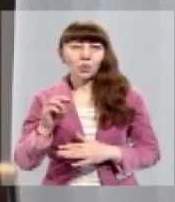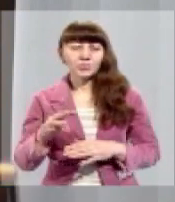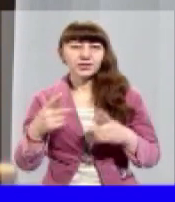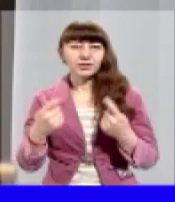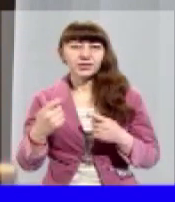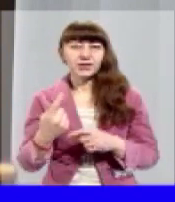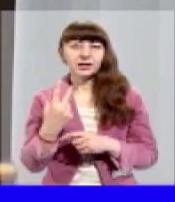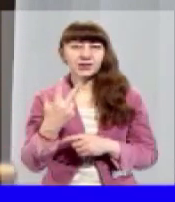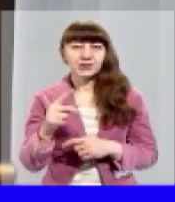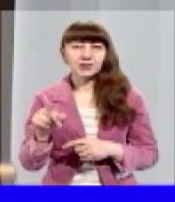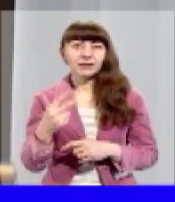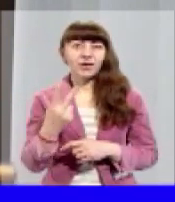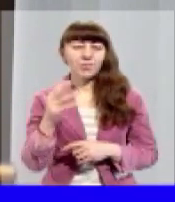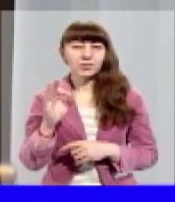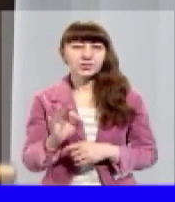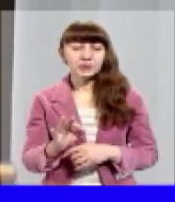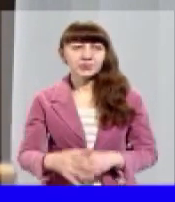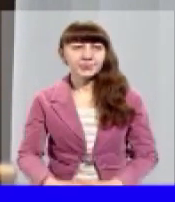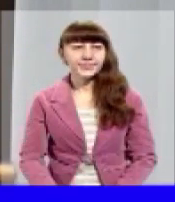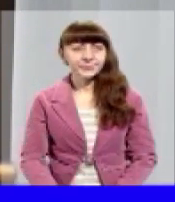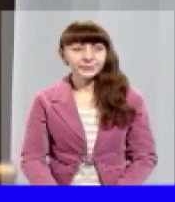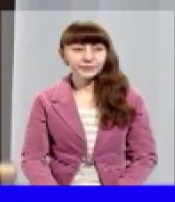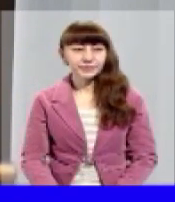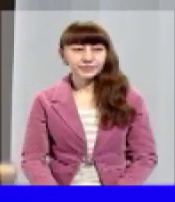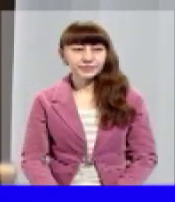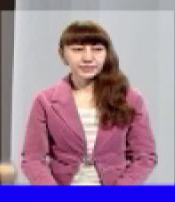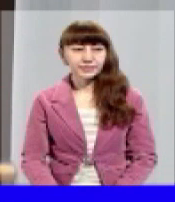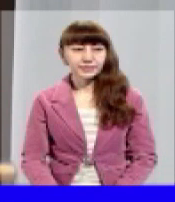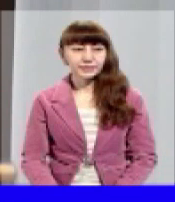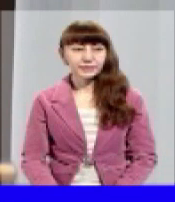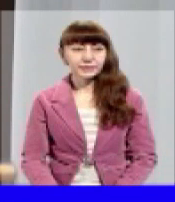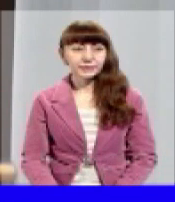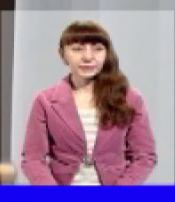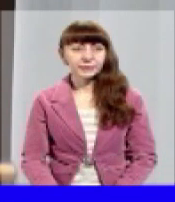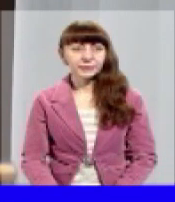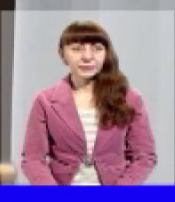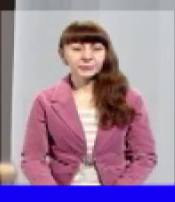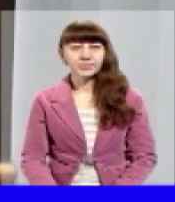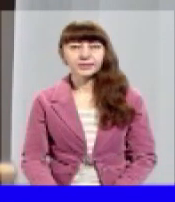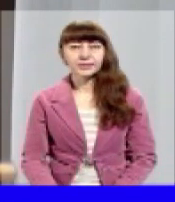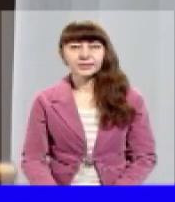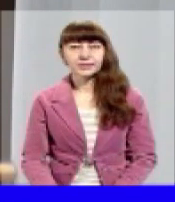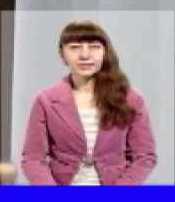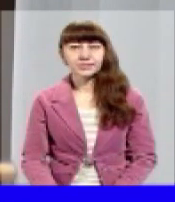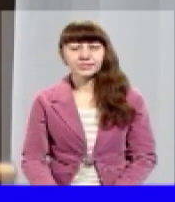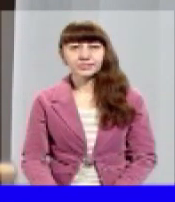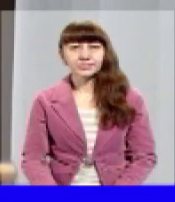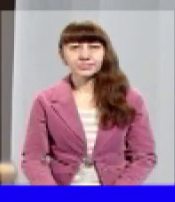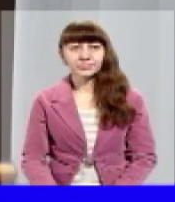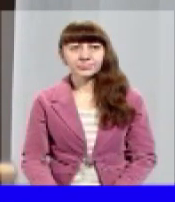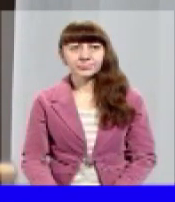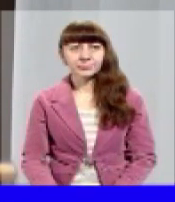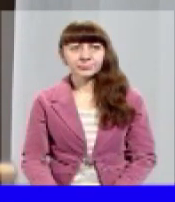3,2%-ке өсті. Орташа айлық еңбекақы облыс бойынша 21,2%-ке артып,